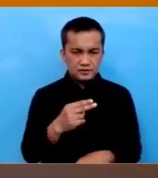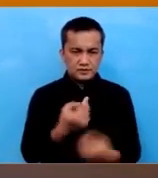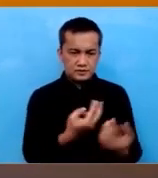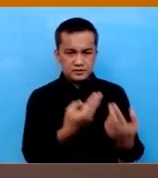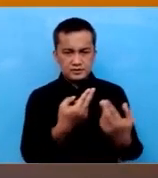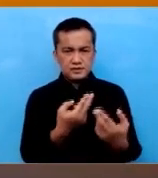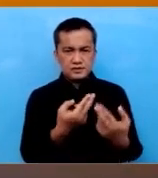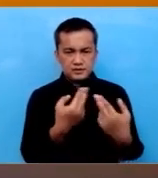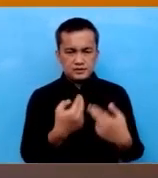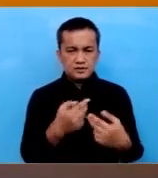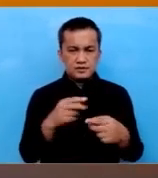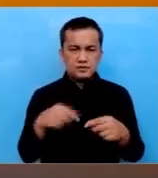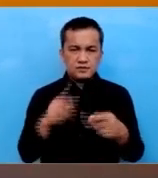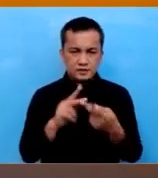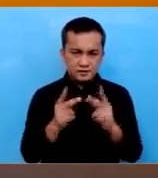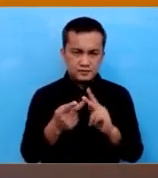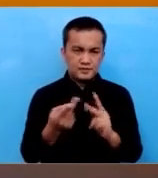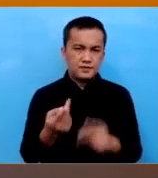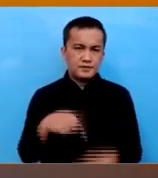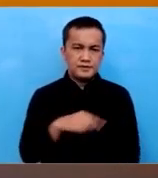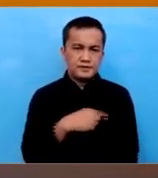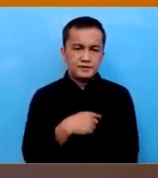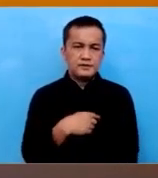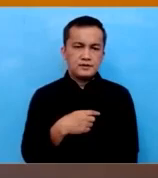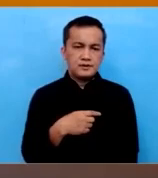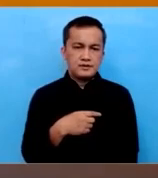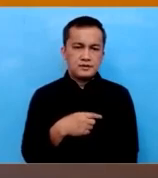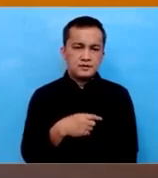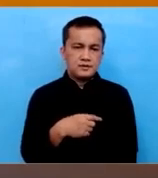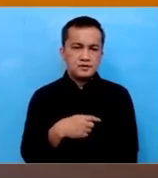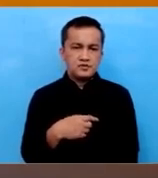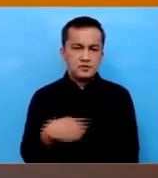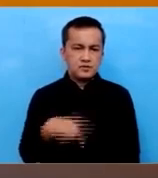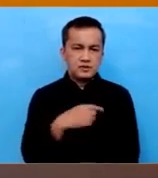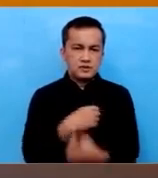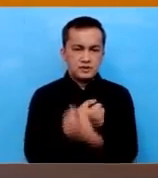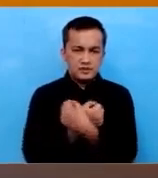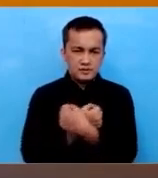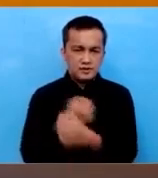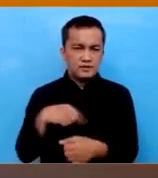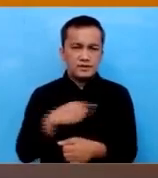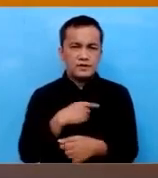team namin. At mahal na mahal ho namin yung fans namin.